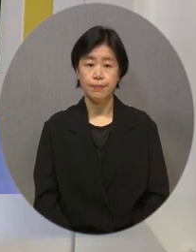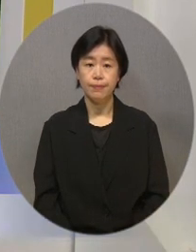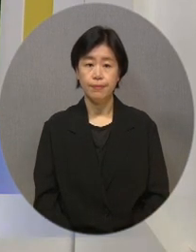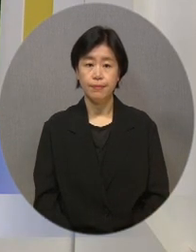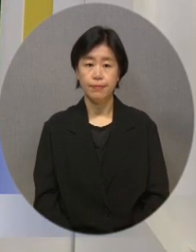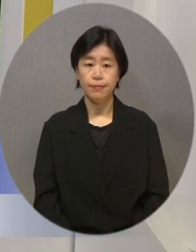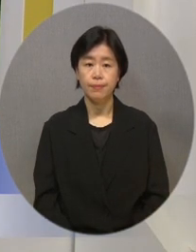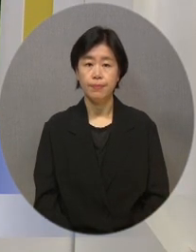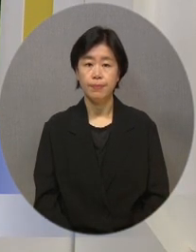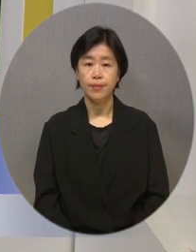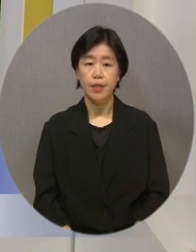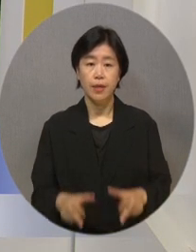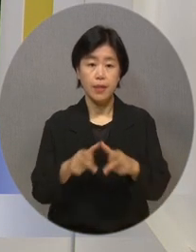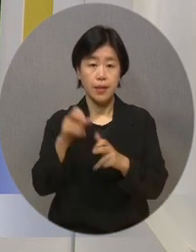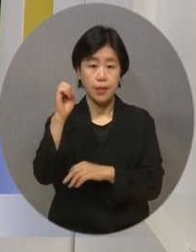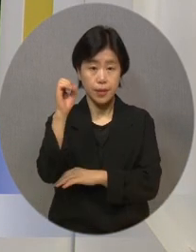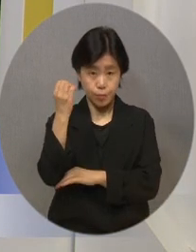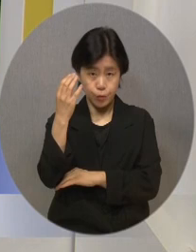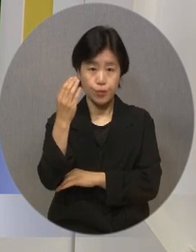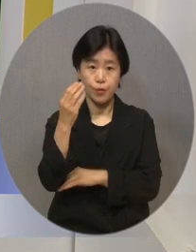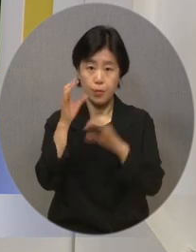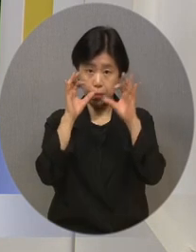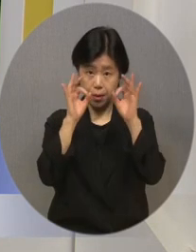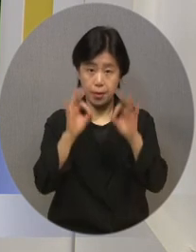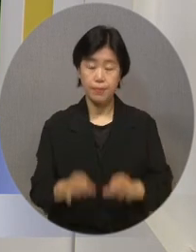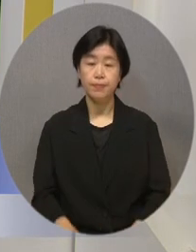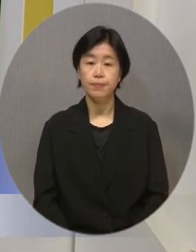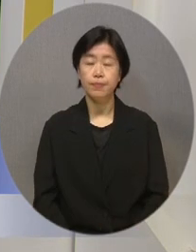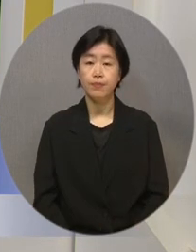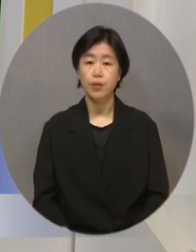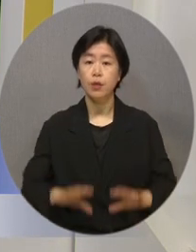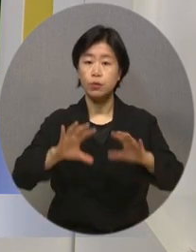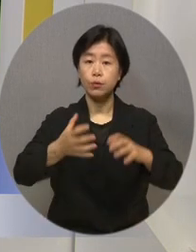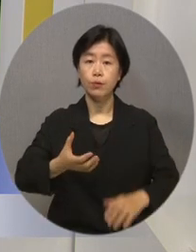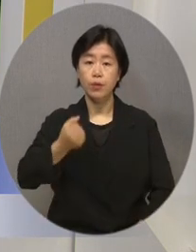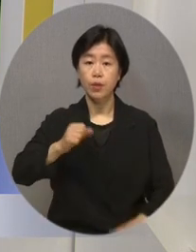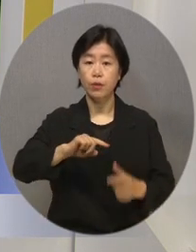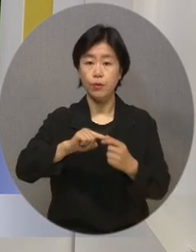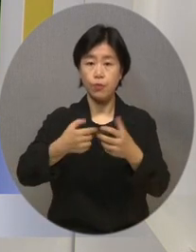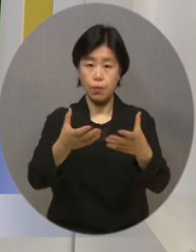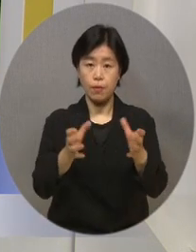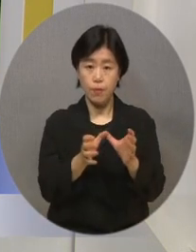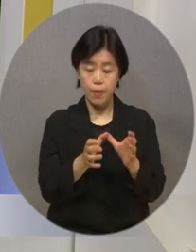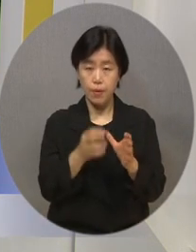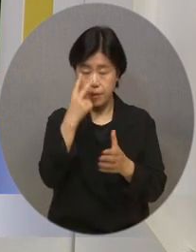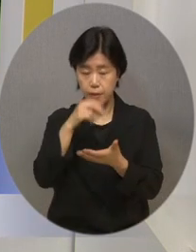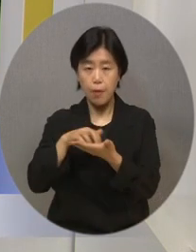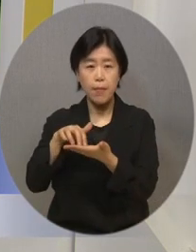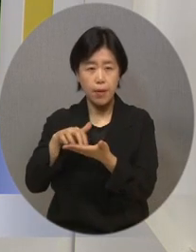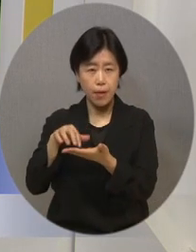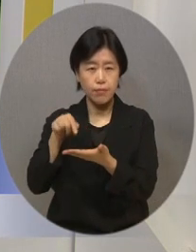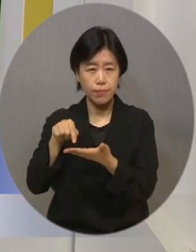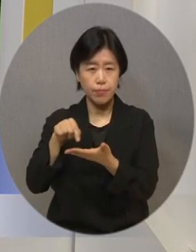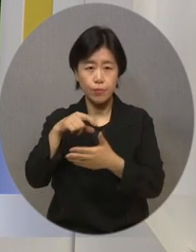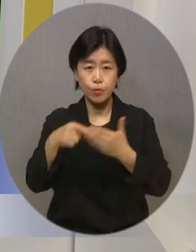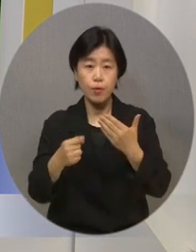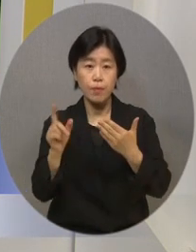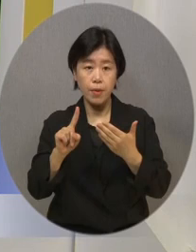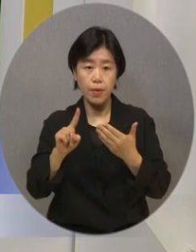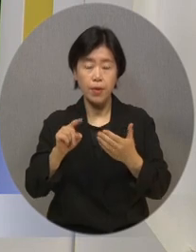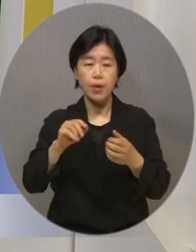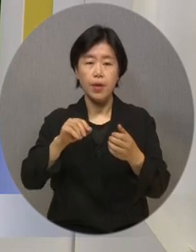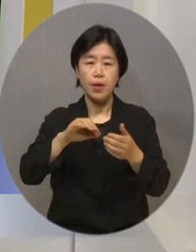다음 소식입니다 오늘 장애인신문 이면기사에서는 국립국어원이 저명 프로그램 점사랑 4.0을